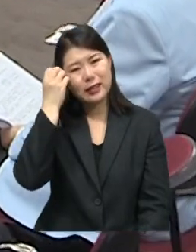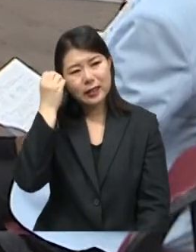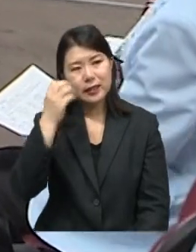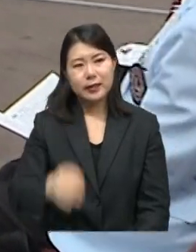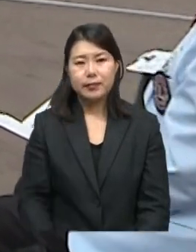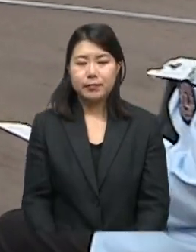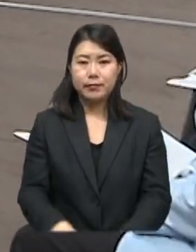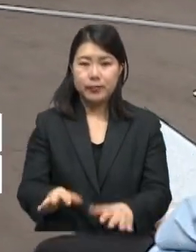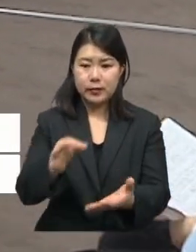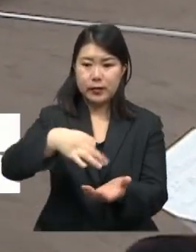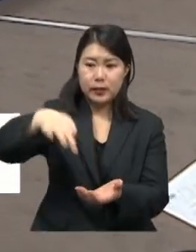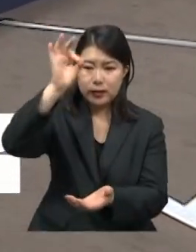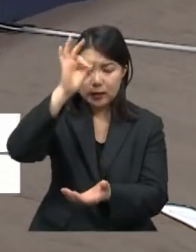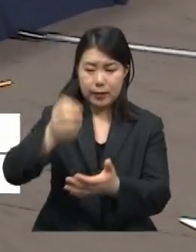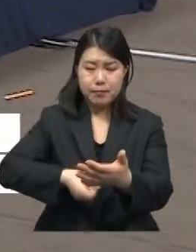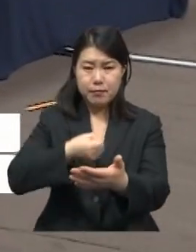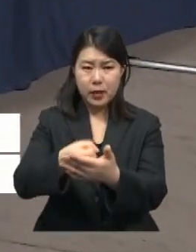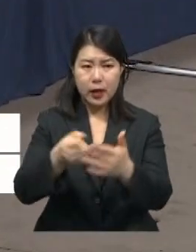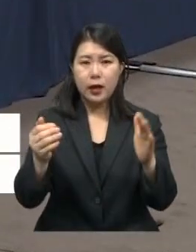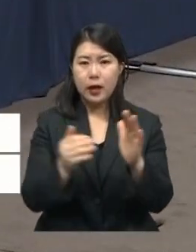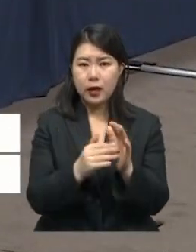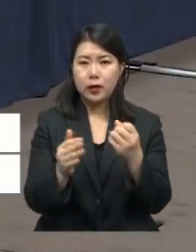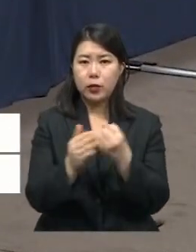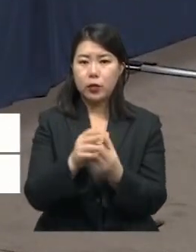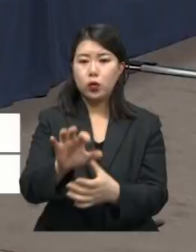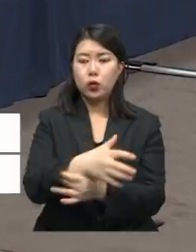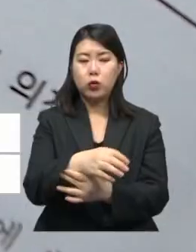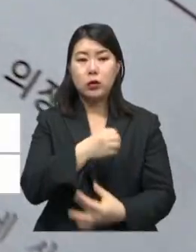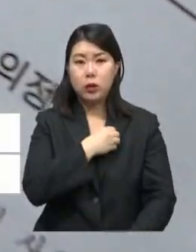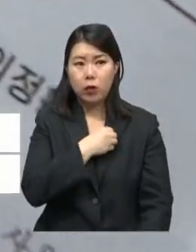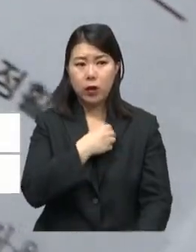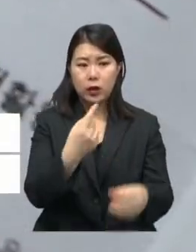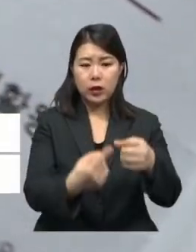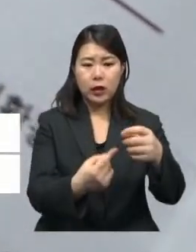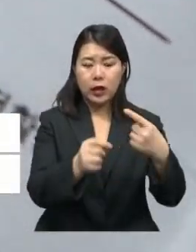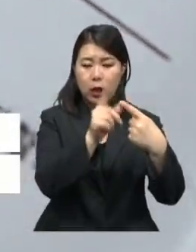의정비 인상안이 통과되면서 종로구의회 의원들은 올해